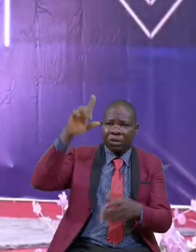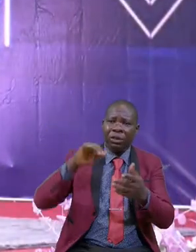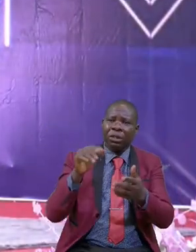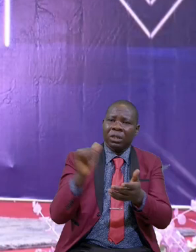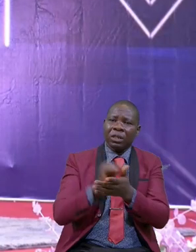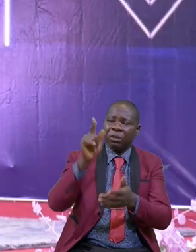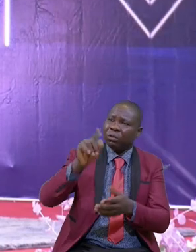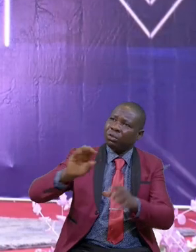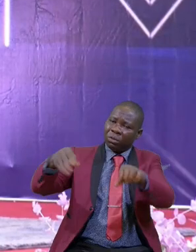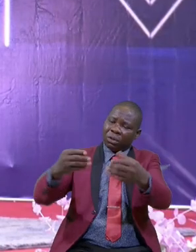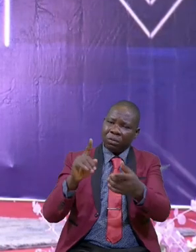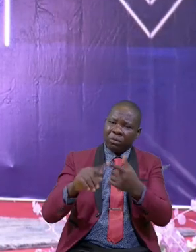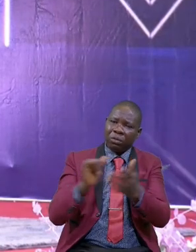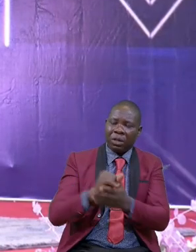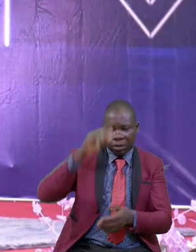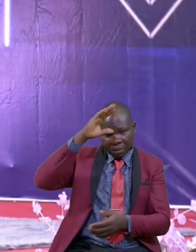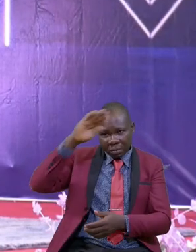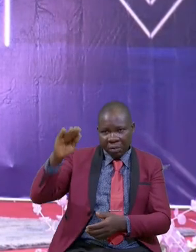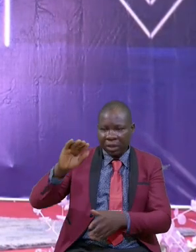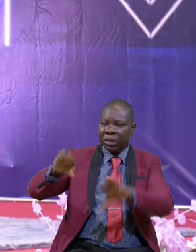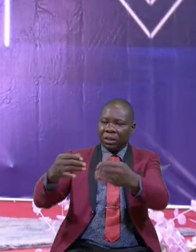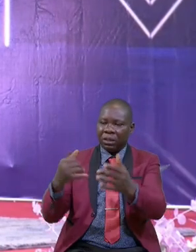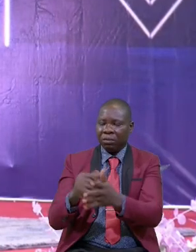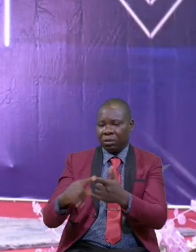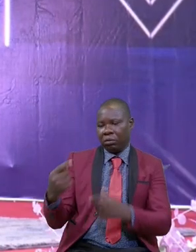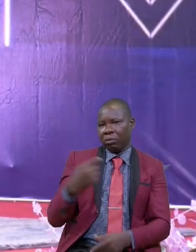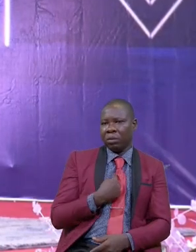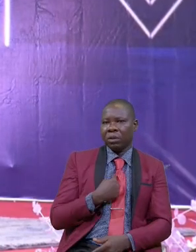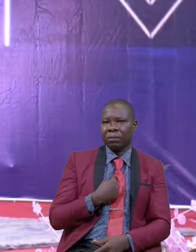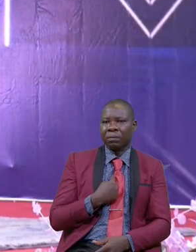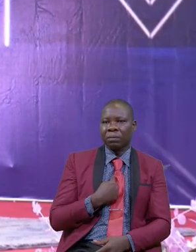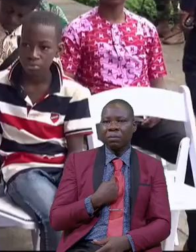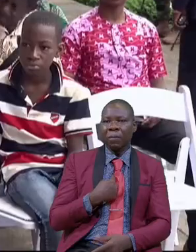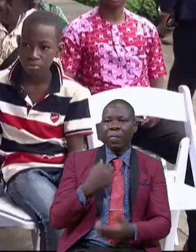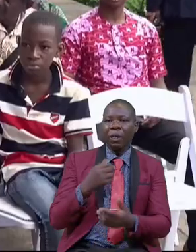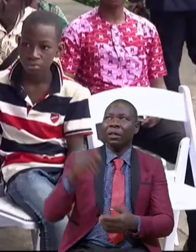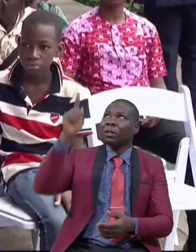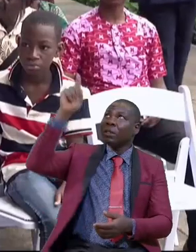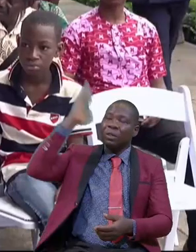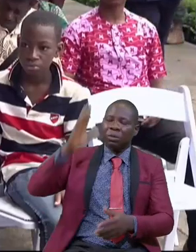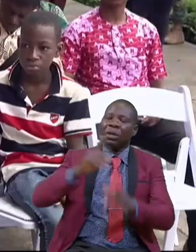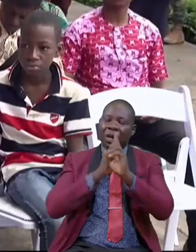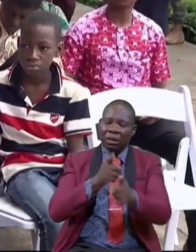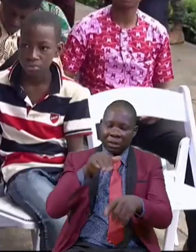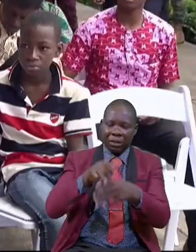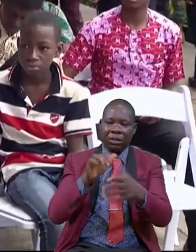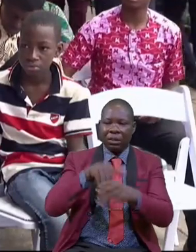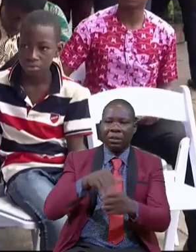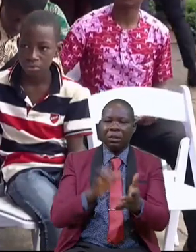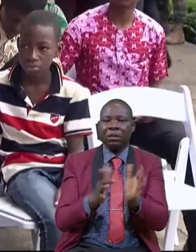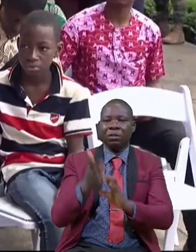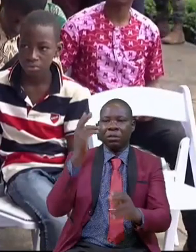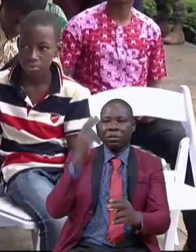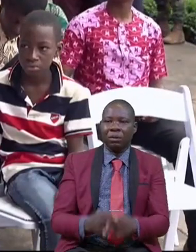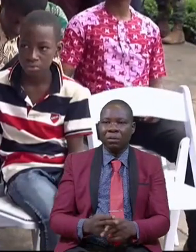man, donné à tel homme. Give it to me. Donne-la moi. He will answer. Il va te juger. Even this morning, même